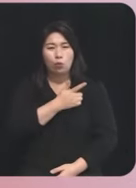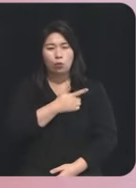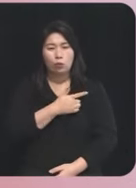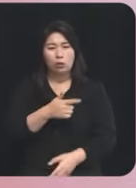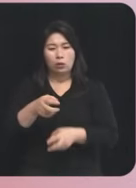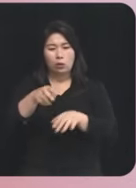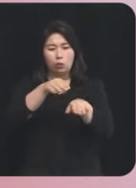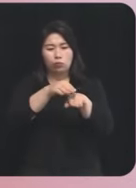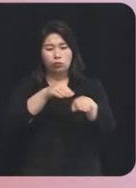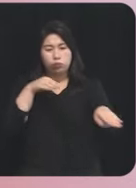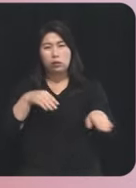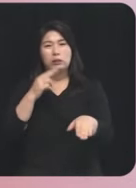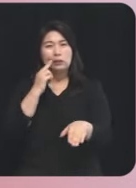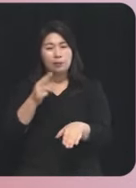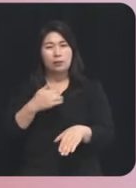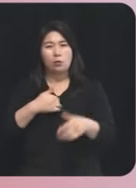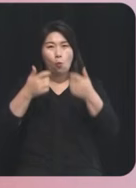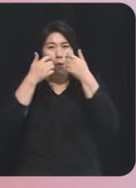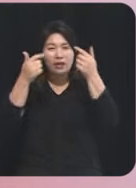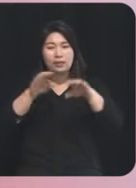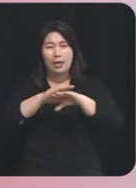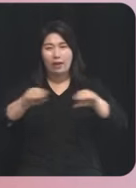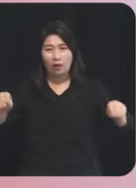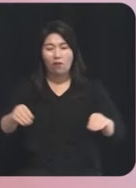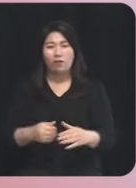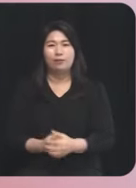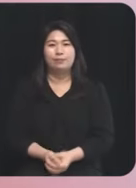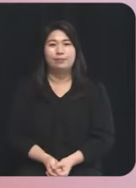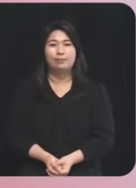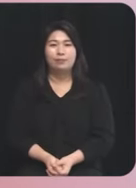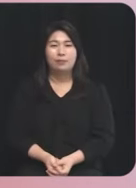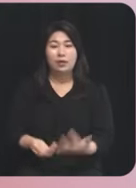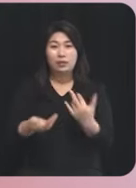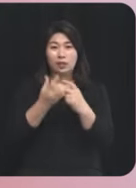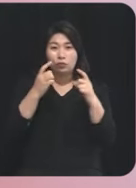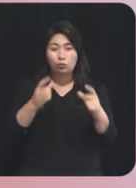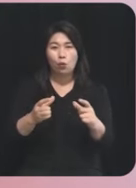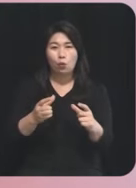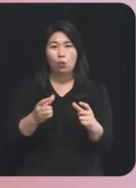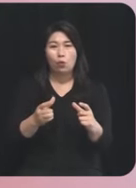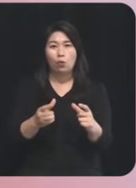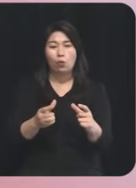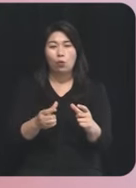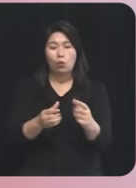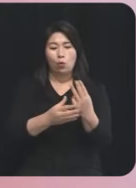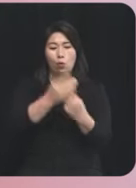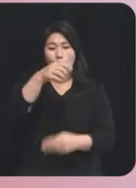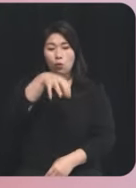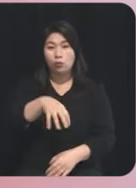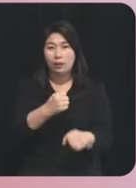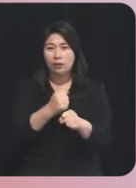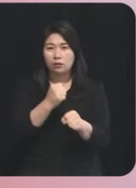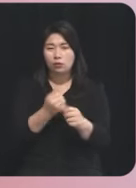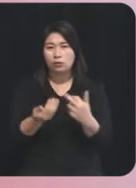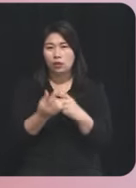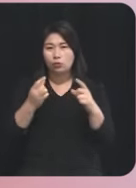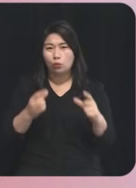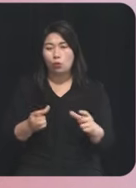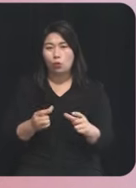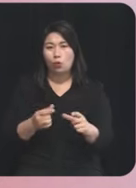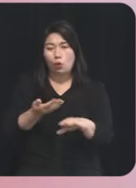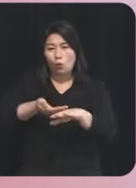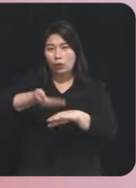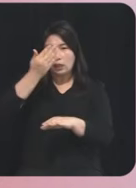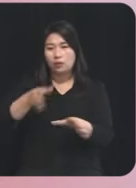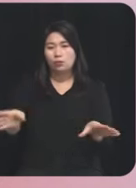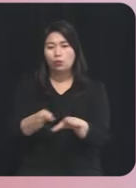심하죠. 제가 확실히 해결하겠습니다. 제주를 단일 권역으로 조정하여 제주에도 상급 종합병원